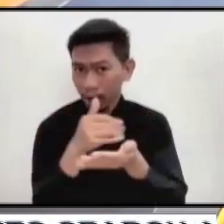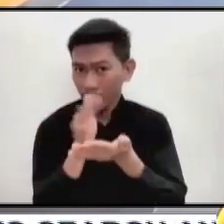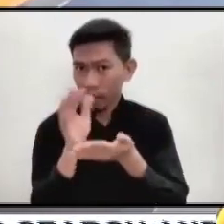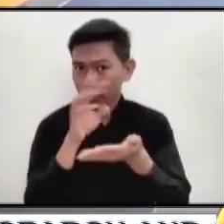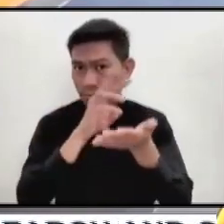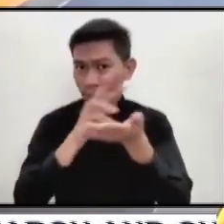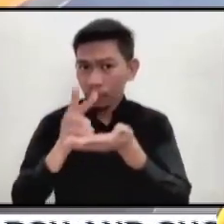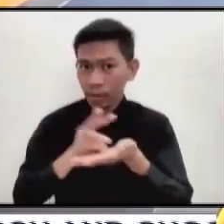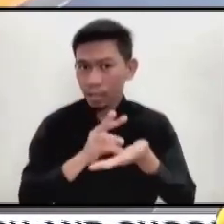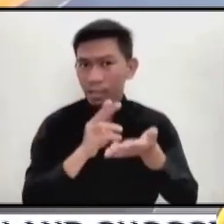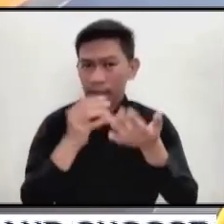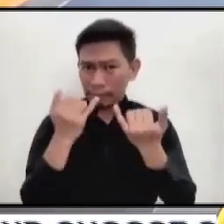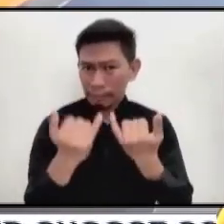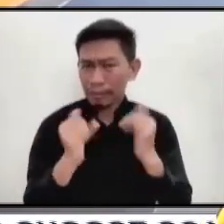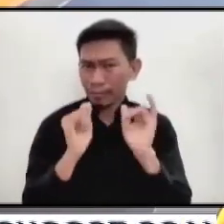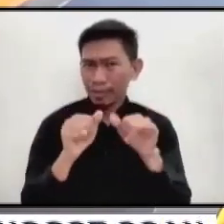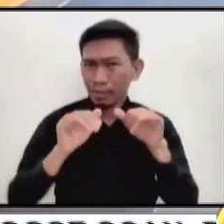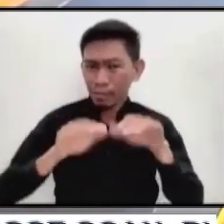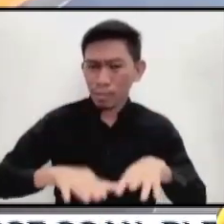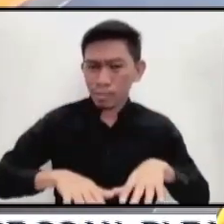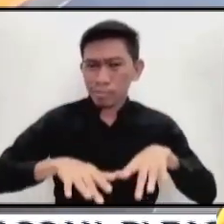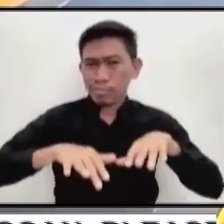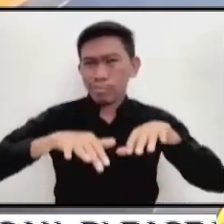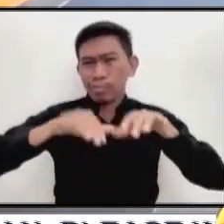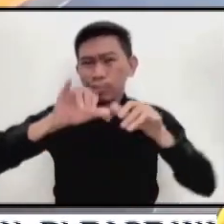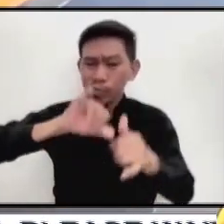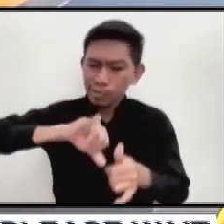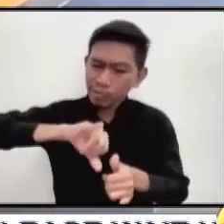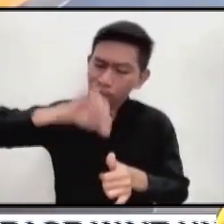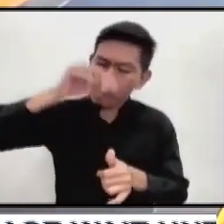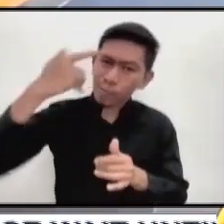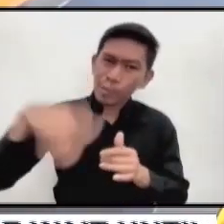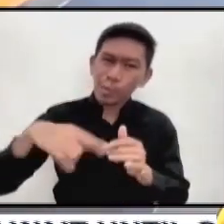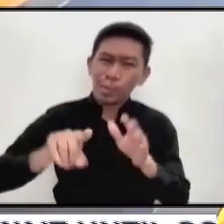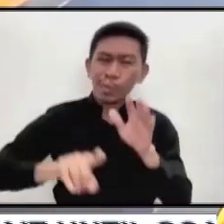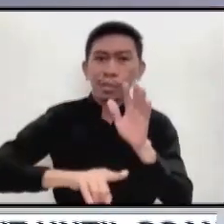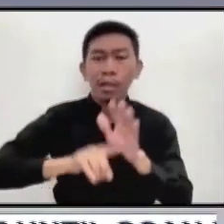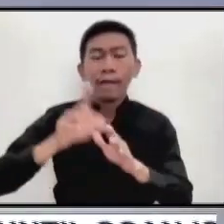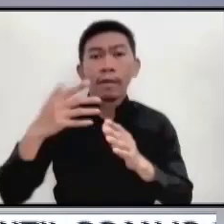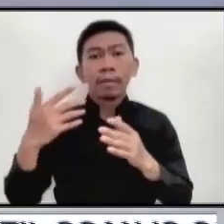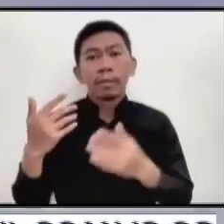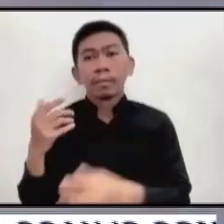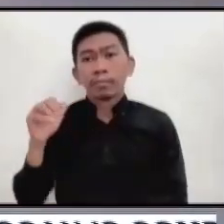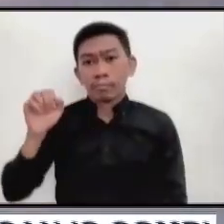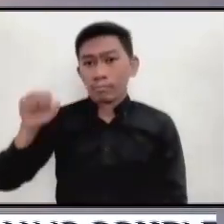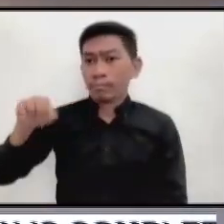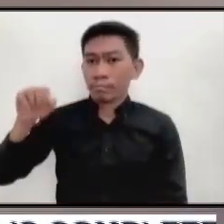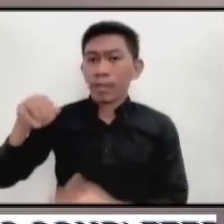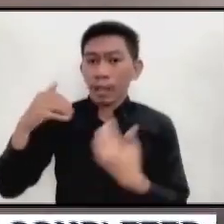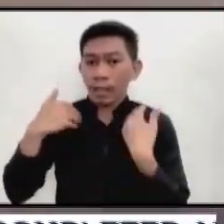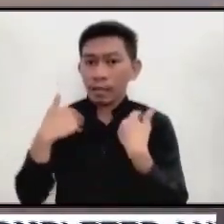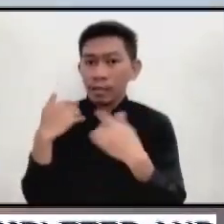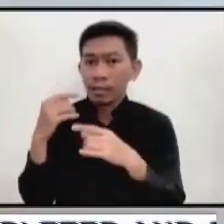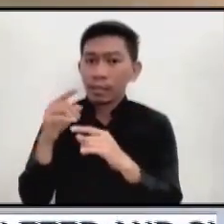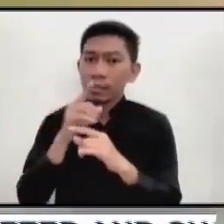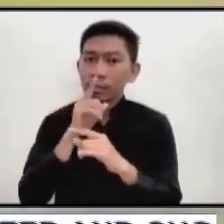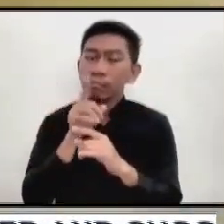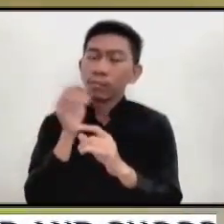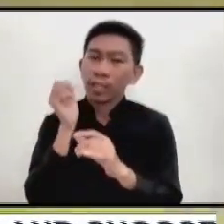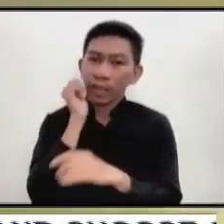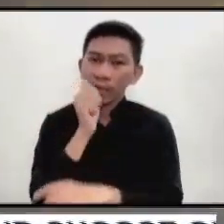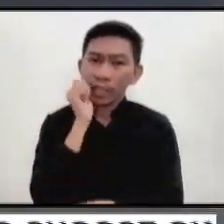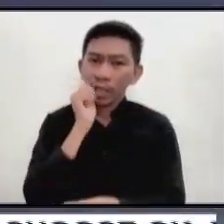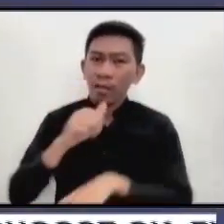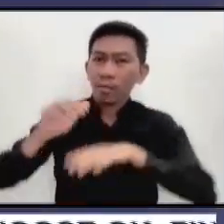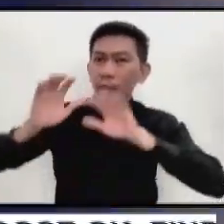mataas pa rin po yung level ng baha? Yes po, kasi halos every day umuulan kasi. Kaya